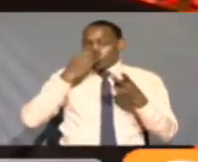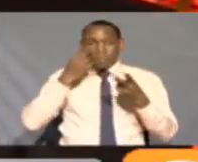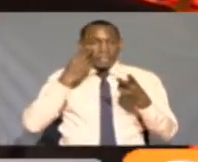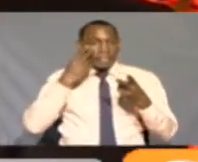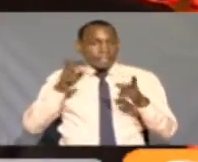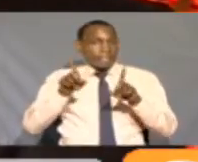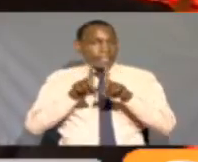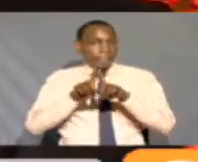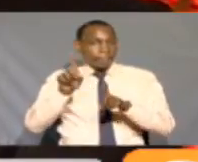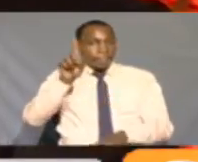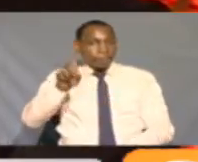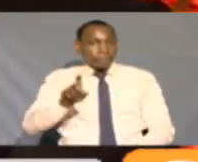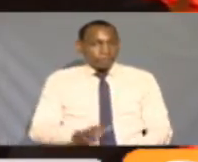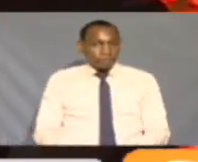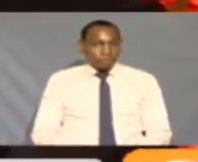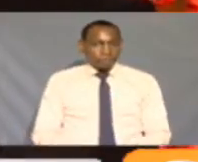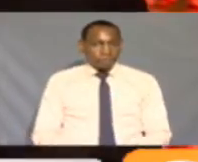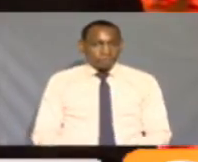Tushaiona?